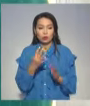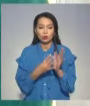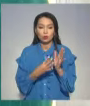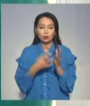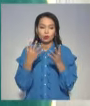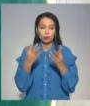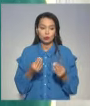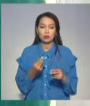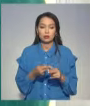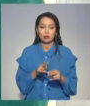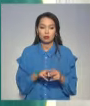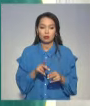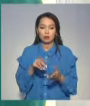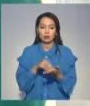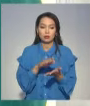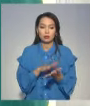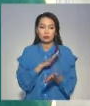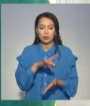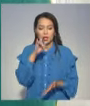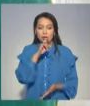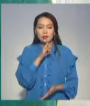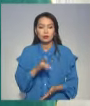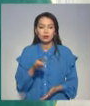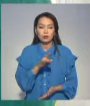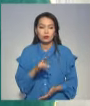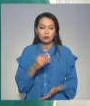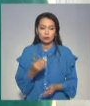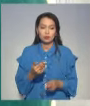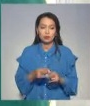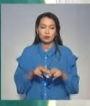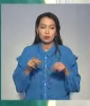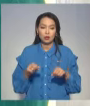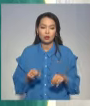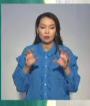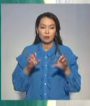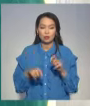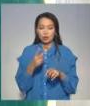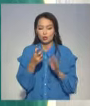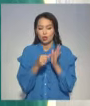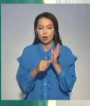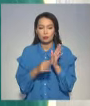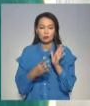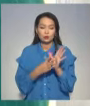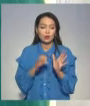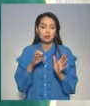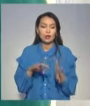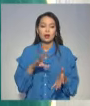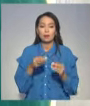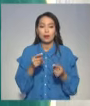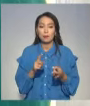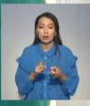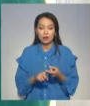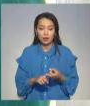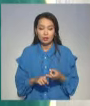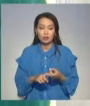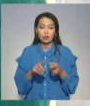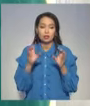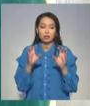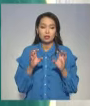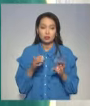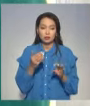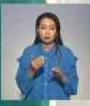есебіне қойылмаған деп Қазақстан Республикасы әкімгершілік құқық бұзушылық кодексінің 269-шы бабына байланысты жаңағы 50